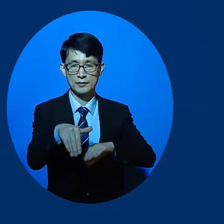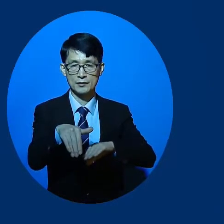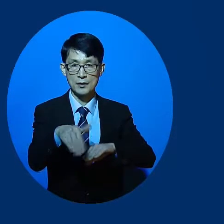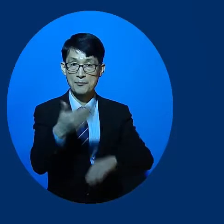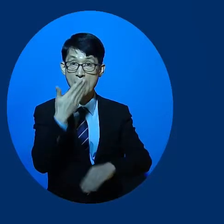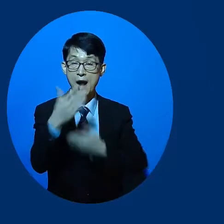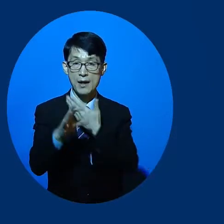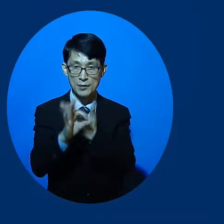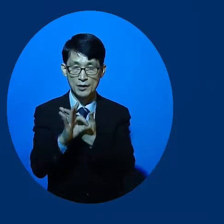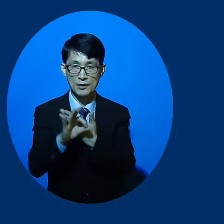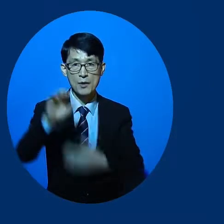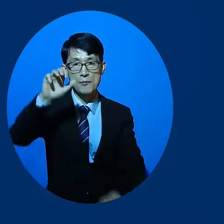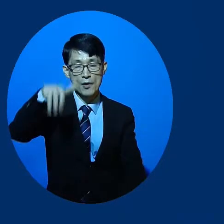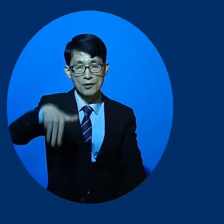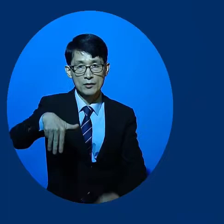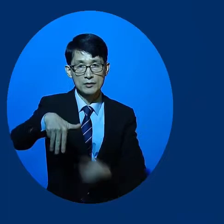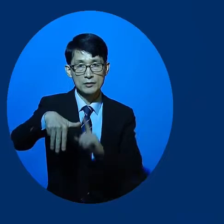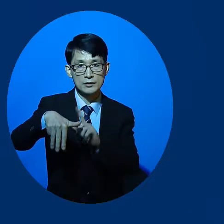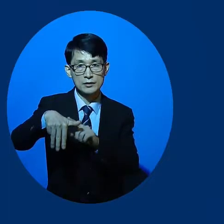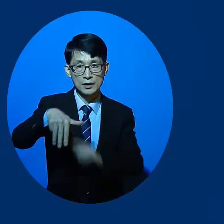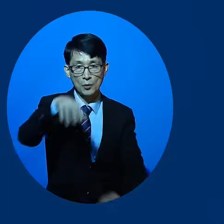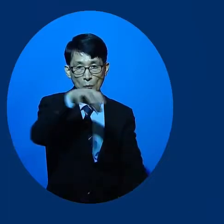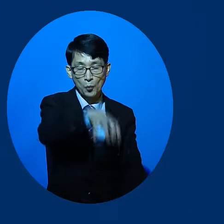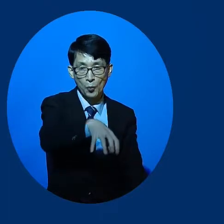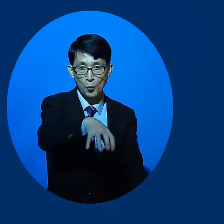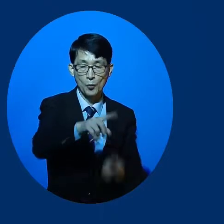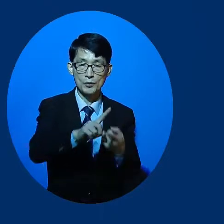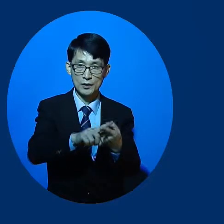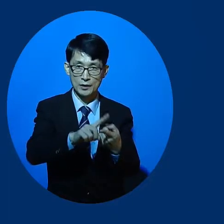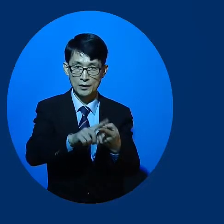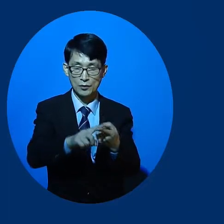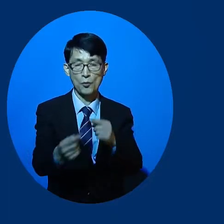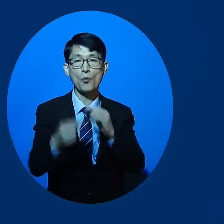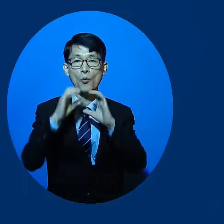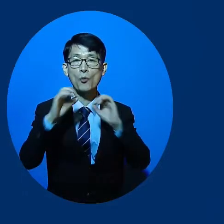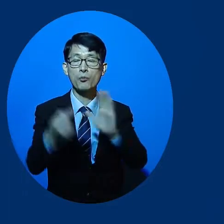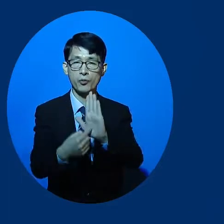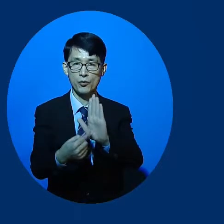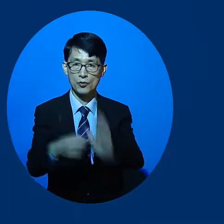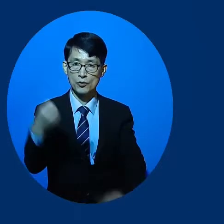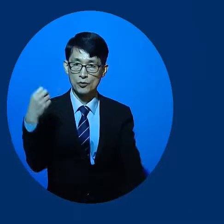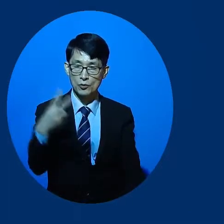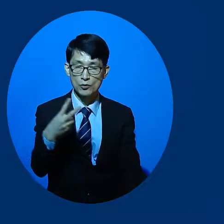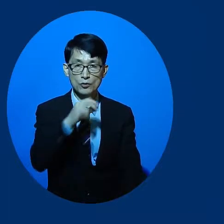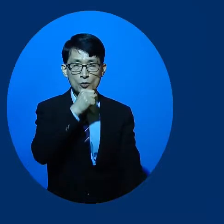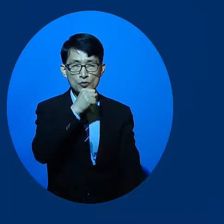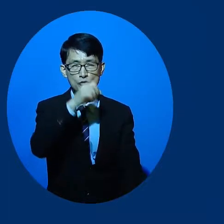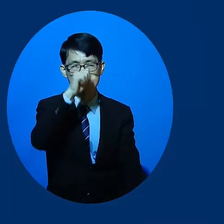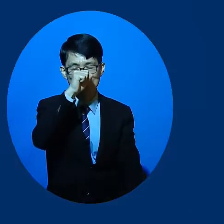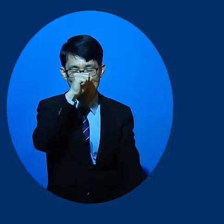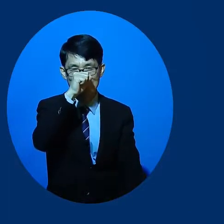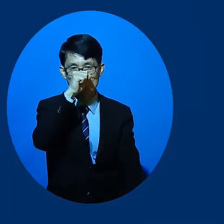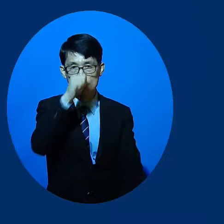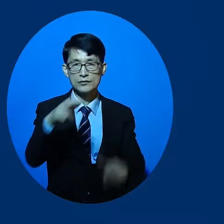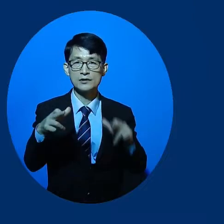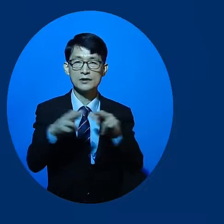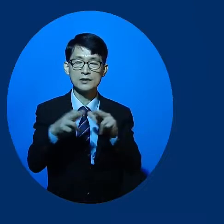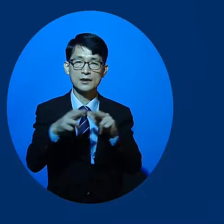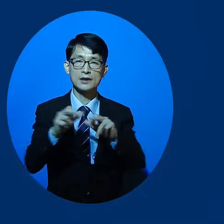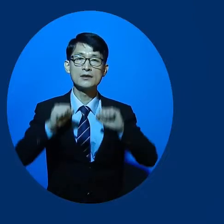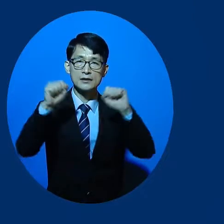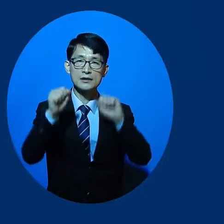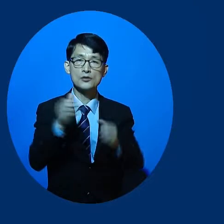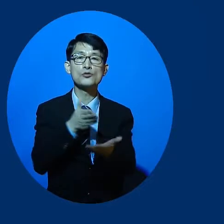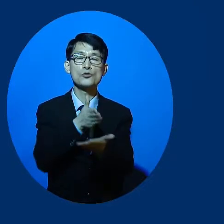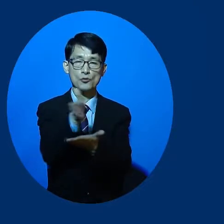평창 패럴림픽의 레거시가 가능하다는 점에 홍보를 할 필요가 있고, 실적이 우수한 장애인 체육 종목과 시설